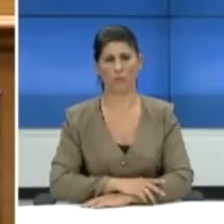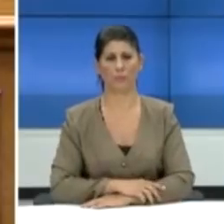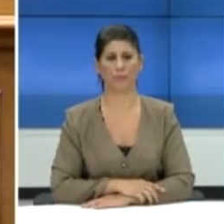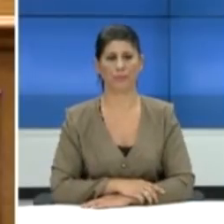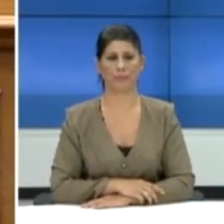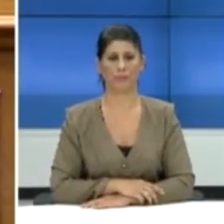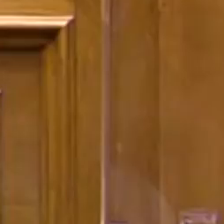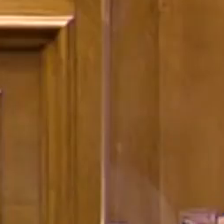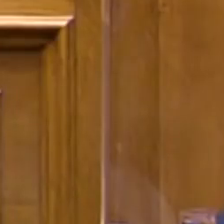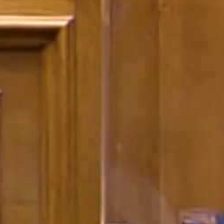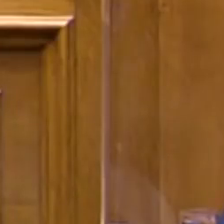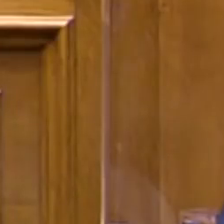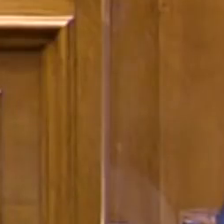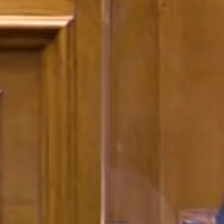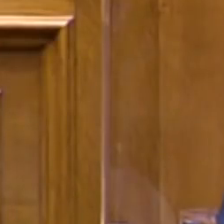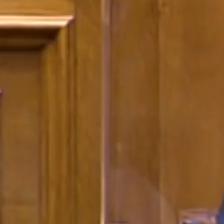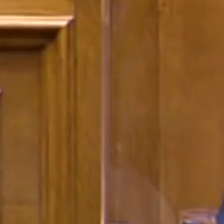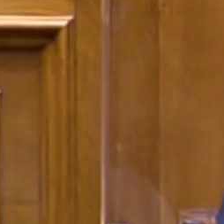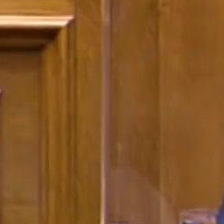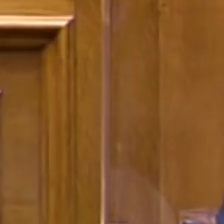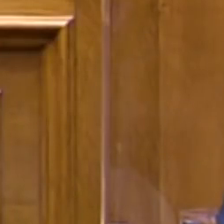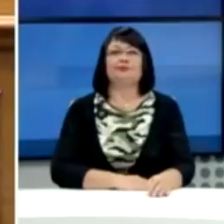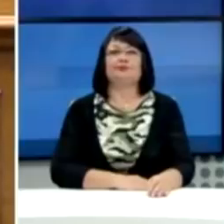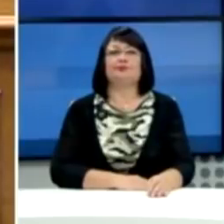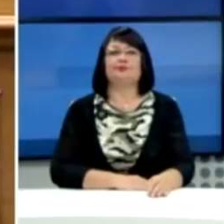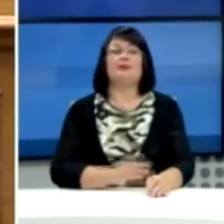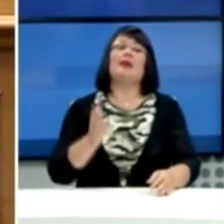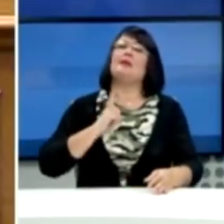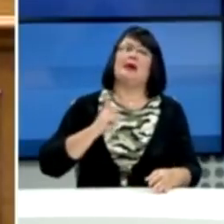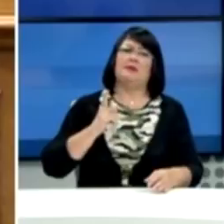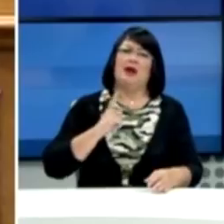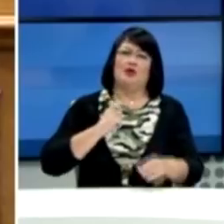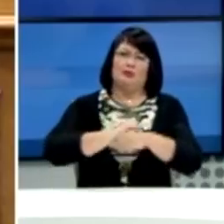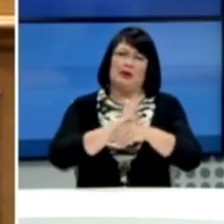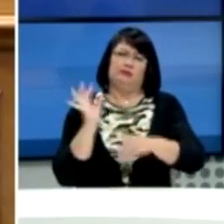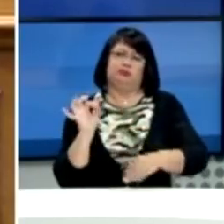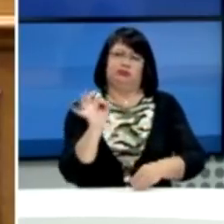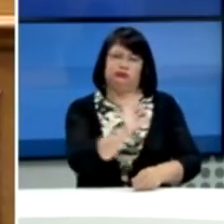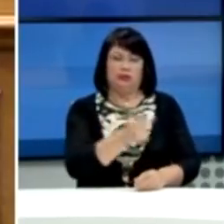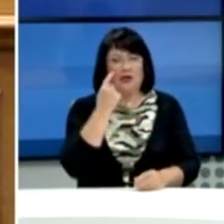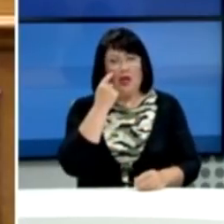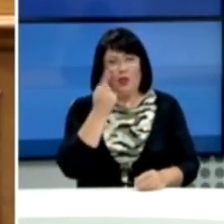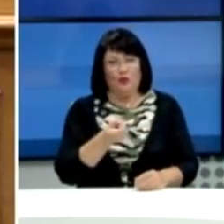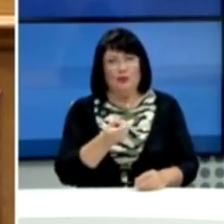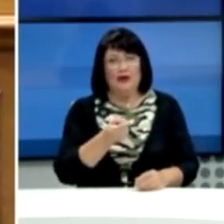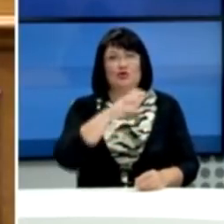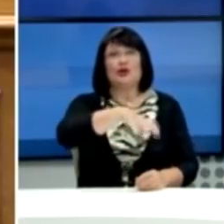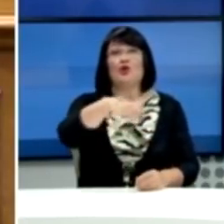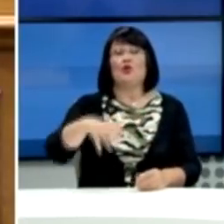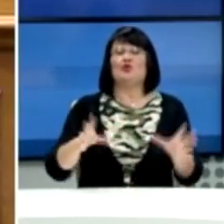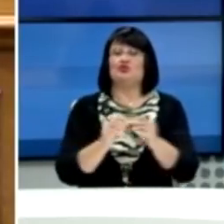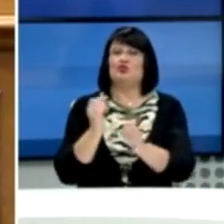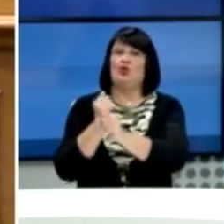Δεν περιμέναμε, κύριοι της κυβέρνησης, την πανδημία για να διαπιστώσουμε ότι στους χώρους